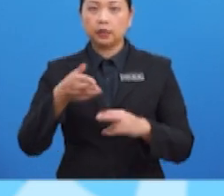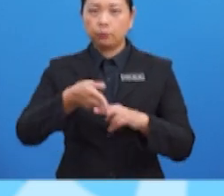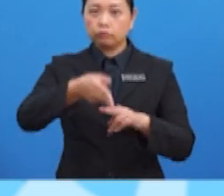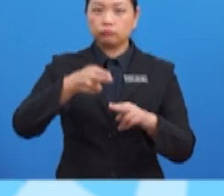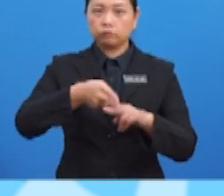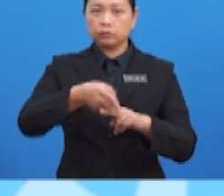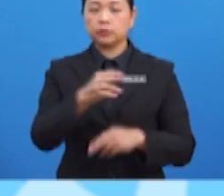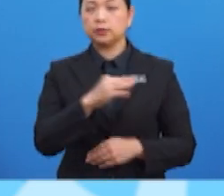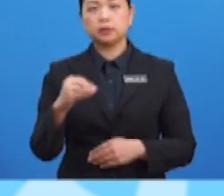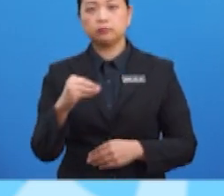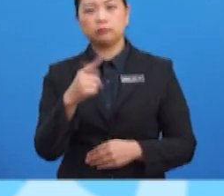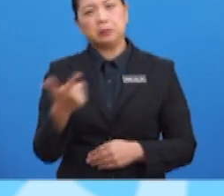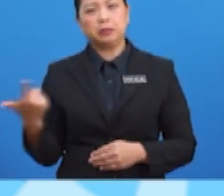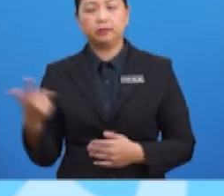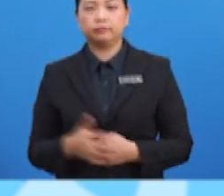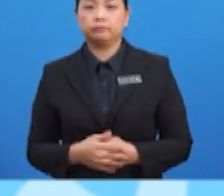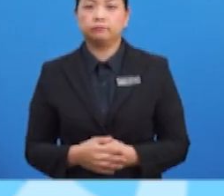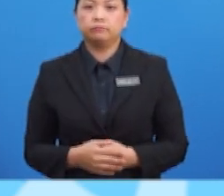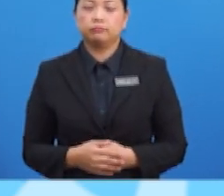pembedahan dan sebagainya.